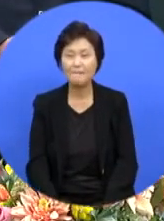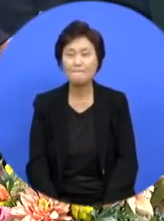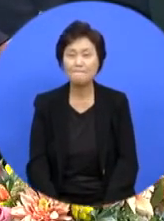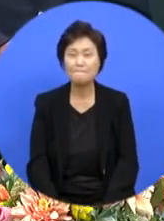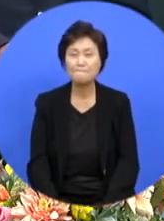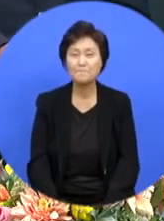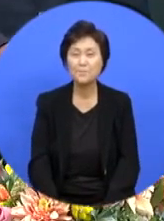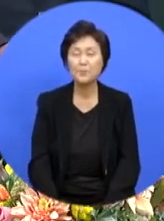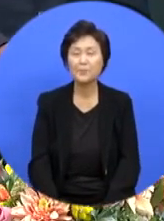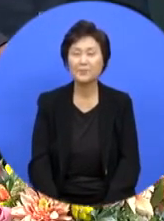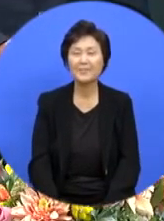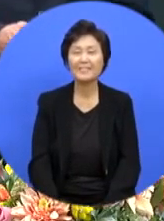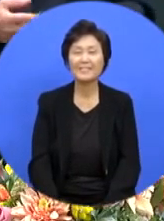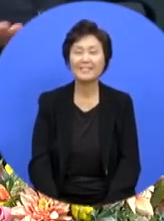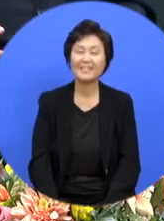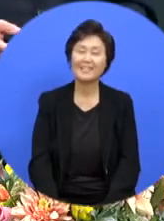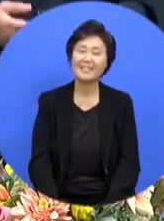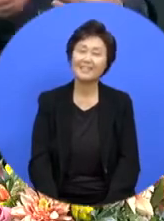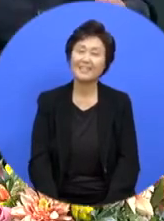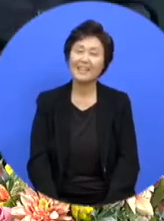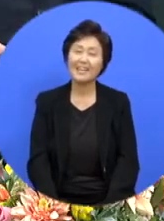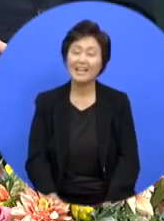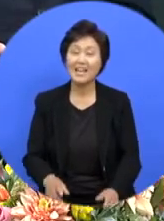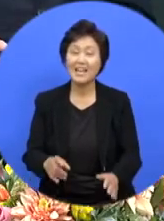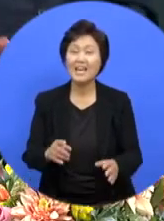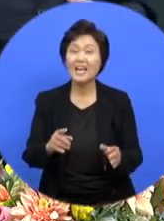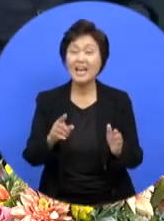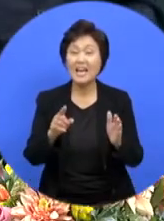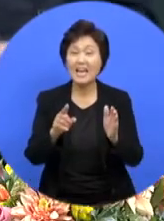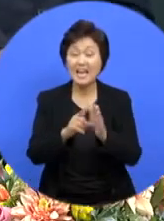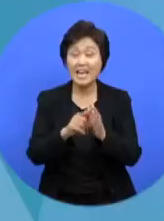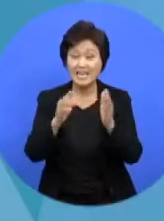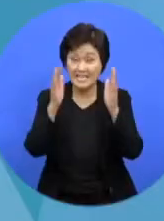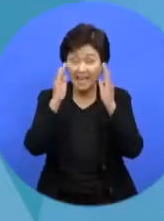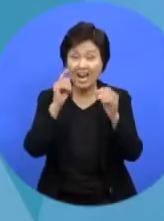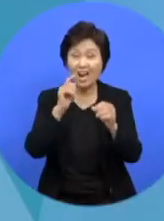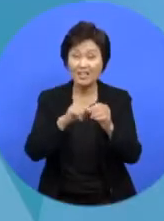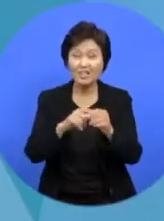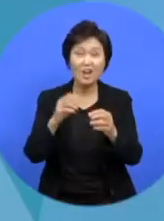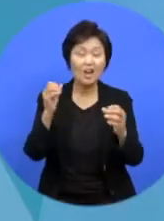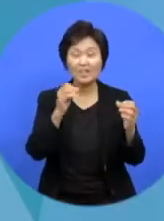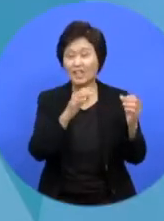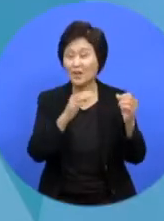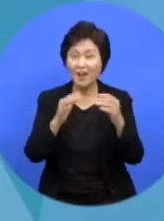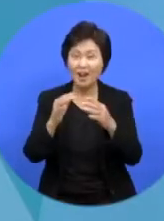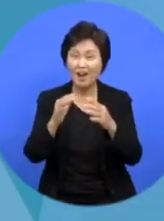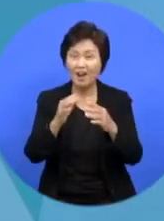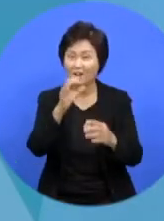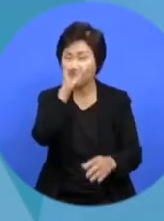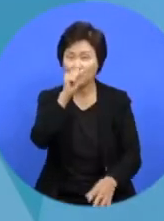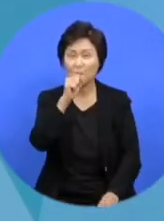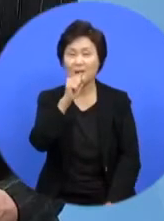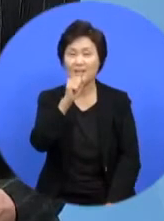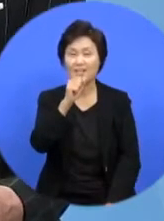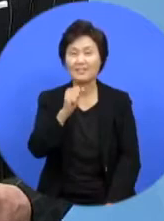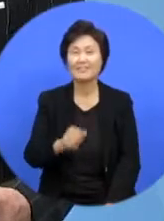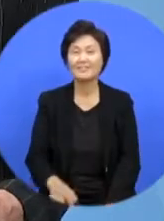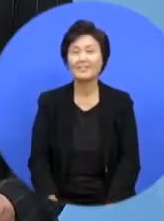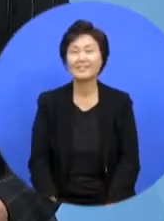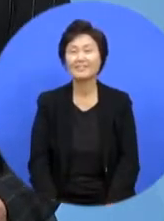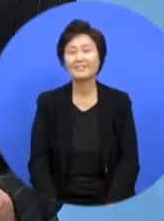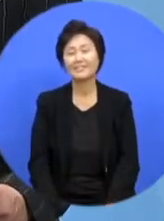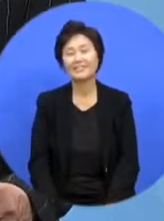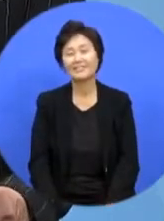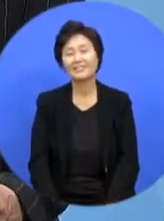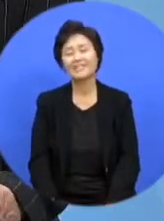질문은 신앙적인 질문을 네, 많이 하세요. 신앙적인 것부터 대화. 하시는 거 참 좋아하시니까. 아, 그러시구나. 그 저